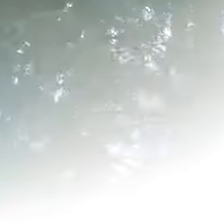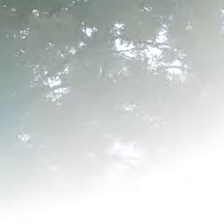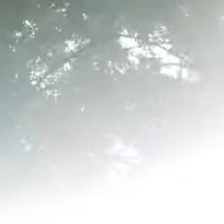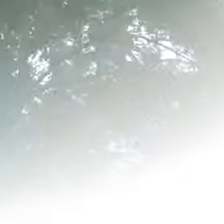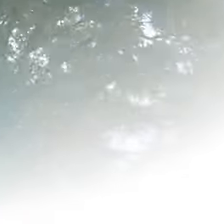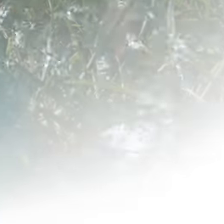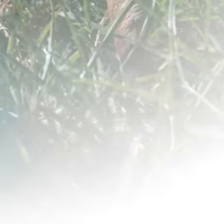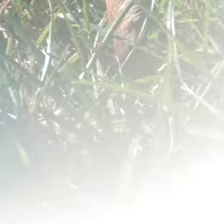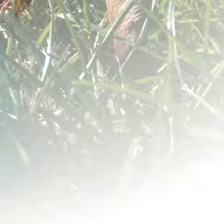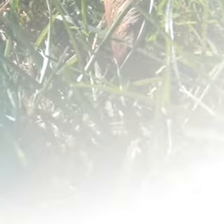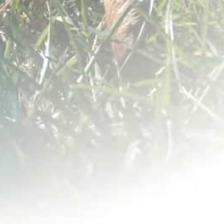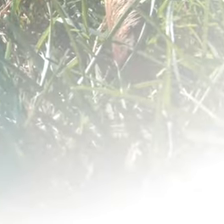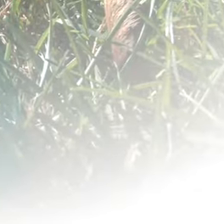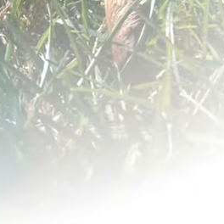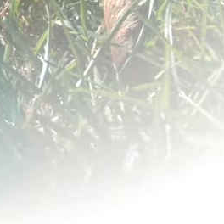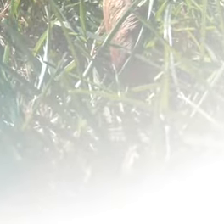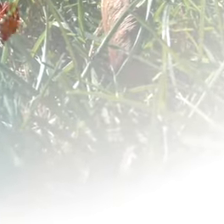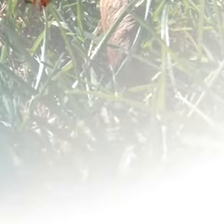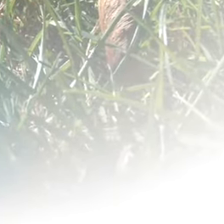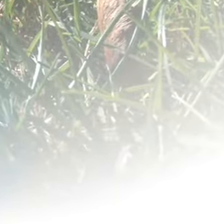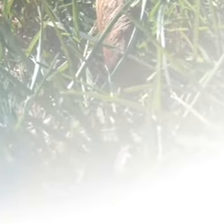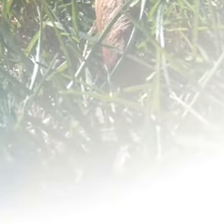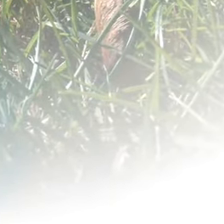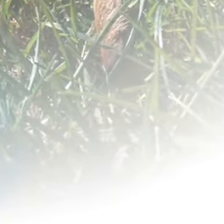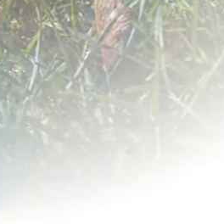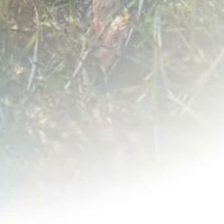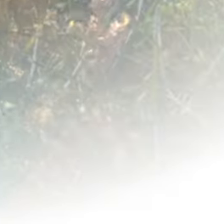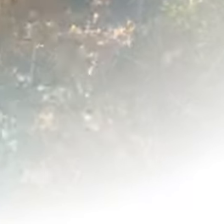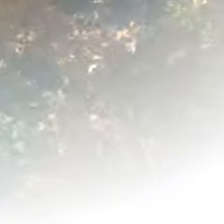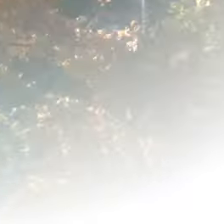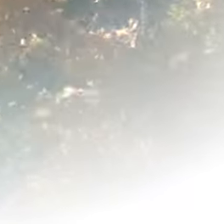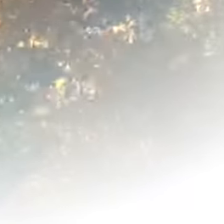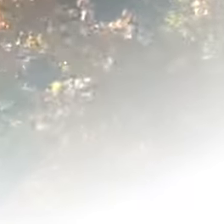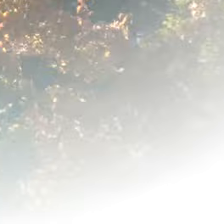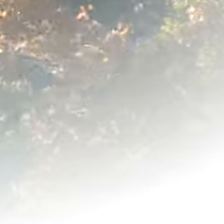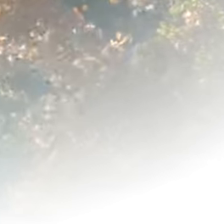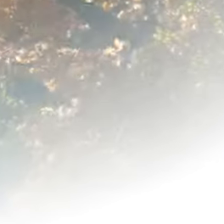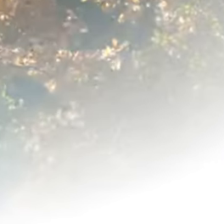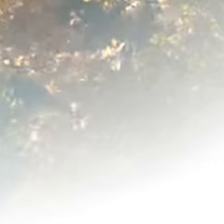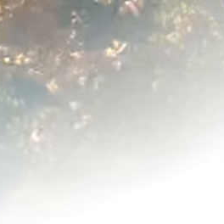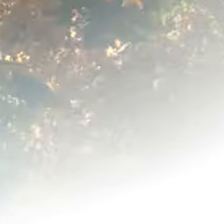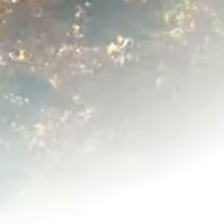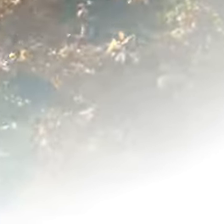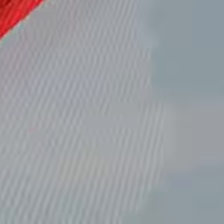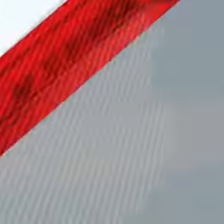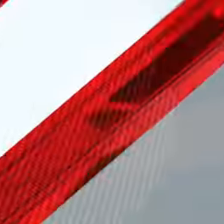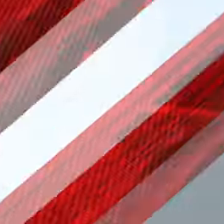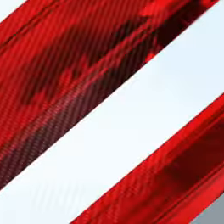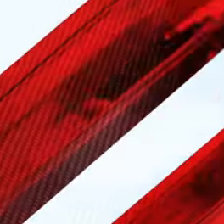Кузьмы. У каталікоў дзень анёла адзначаць Агата, Лізавета, Ян, Мікалай і Сцяпан.